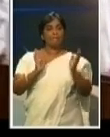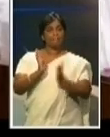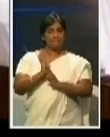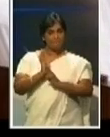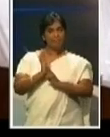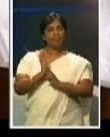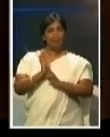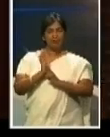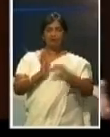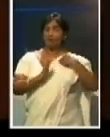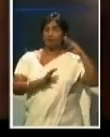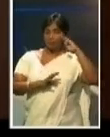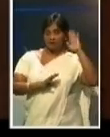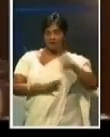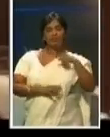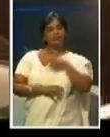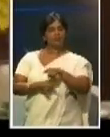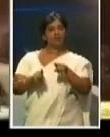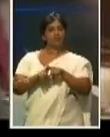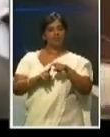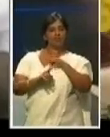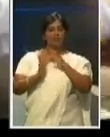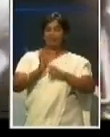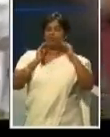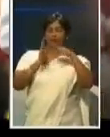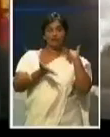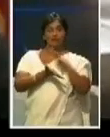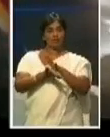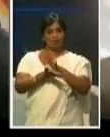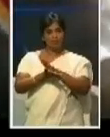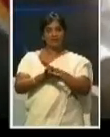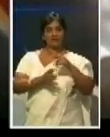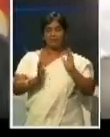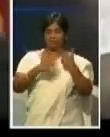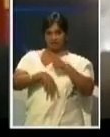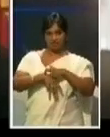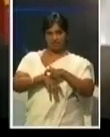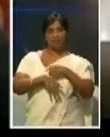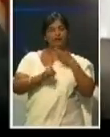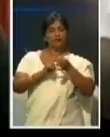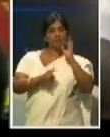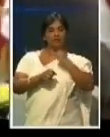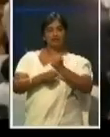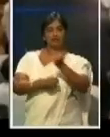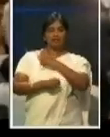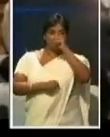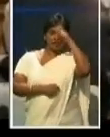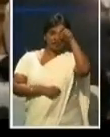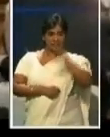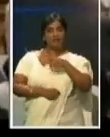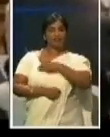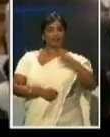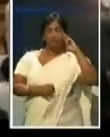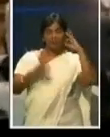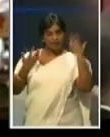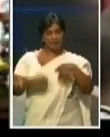අග්‍රාමාත්‍යතුමන් දිවුරුම් දීම සඳහා වන ජාතික මහෝත්සවයේ ආරම්භයයි මේ ජනාධිපති ගෝඨාභය රාජපක්ෂ මැතිතුමා ඉදිරියේ දිවුරුම්